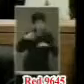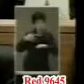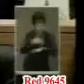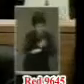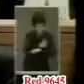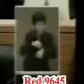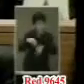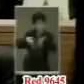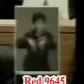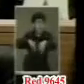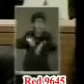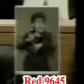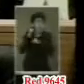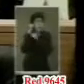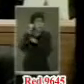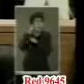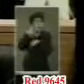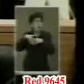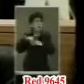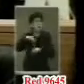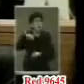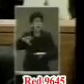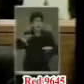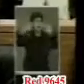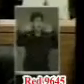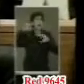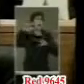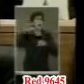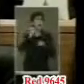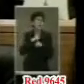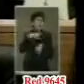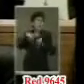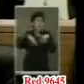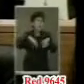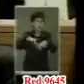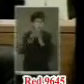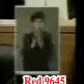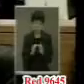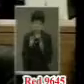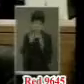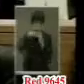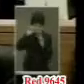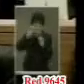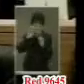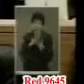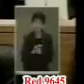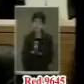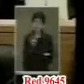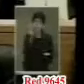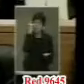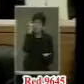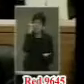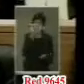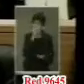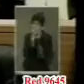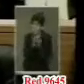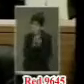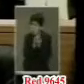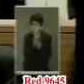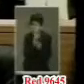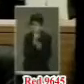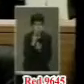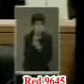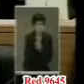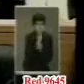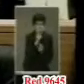บอกว่าประชาชนที่ชุมนุมในทำเนียบรัฐบาลเป็นประชาชนเป็นเรือนแสนท่านประธานลองไปนั่งนับเอาพื้น